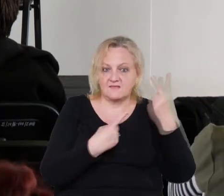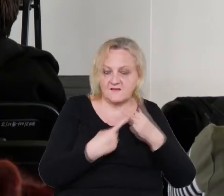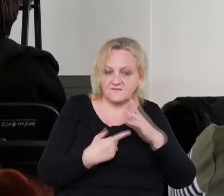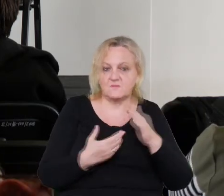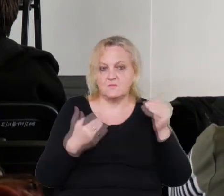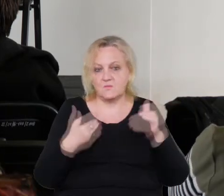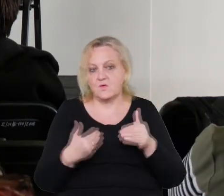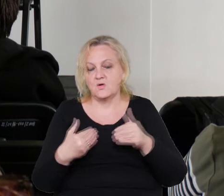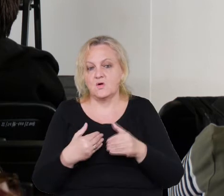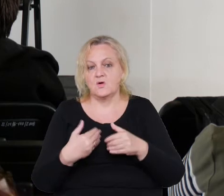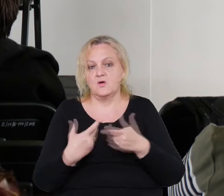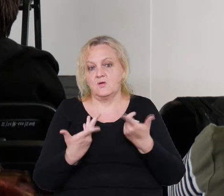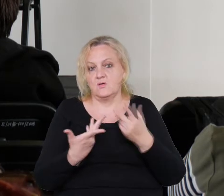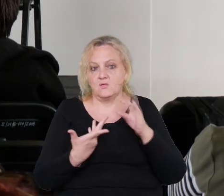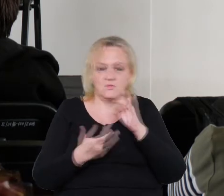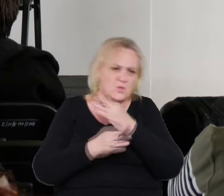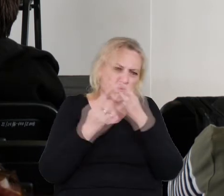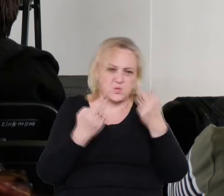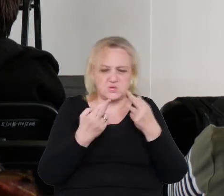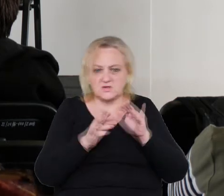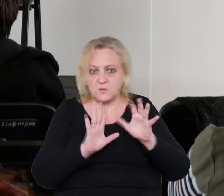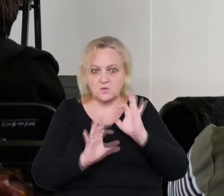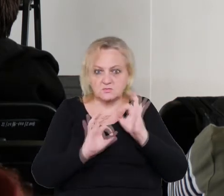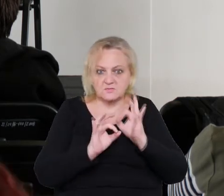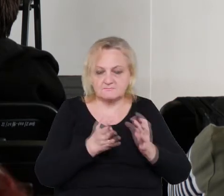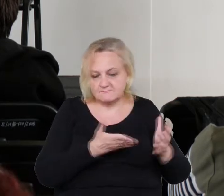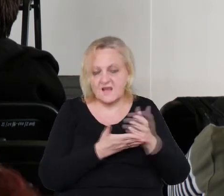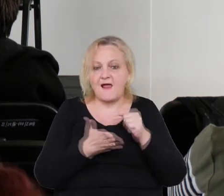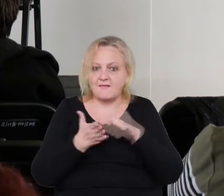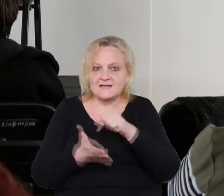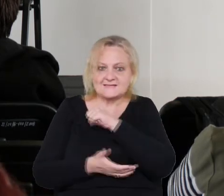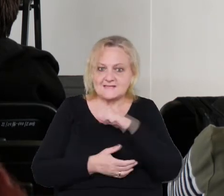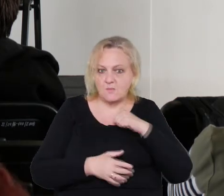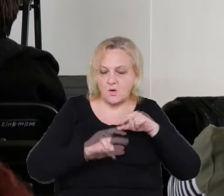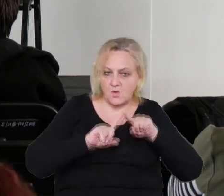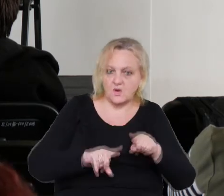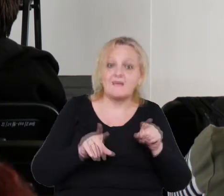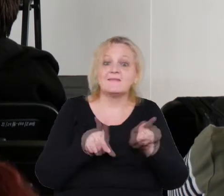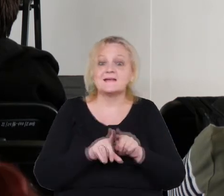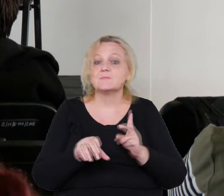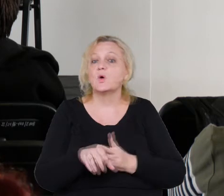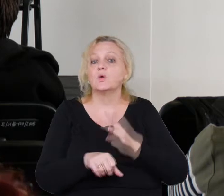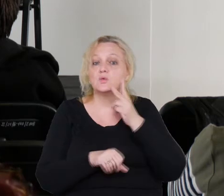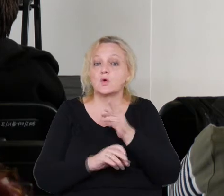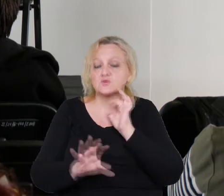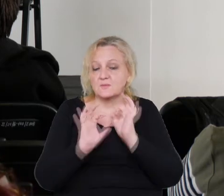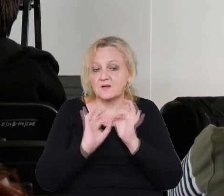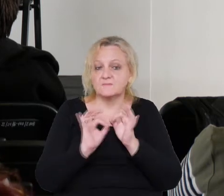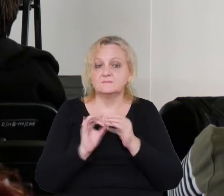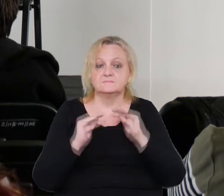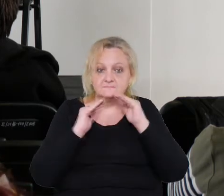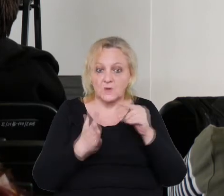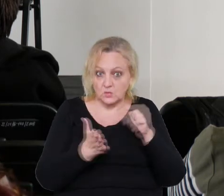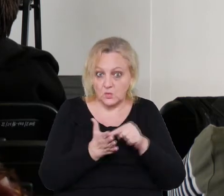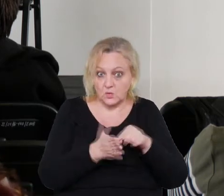mieć tytuły i tak dalej natomiast że to samoorganizacja no i też dostęp do informacji za pomocą